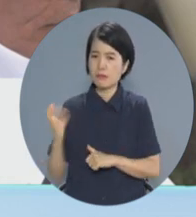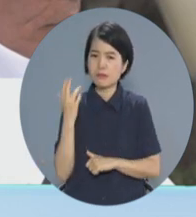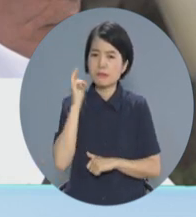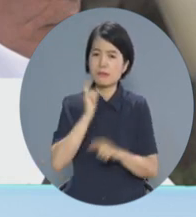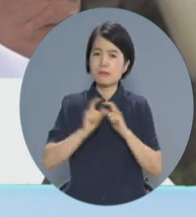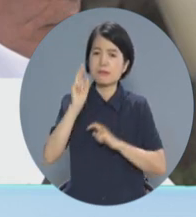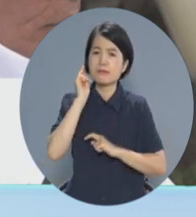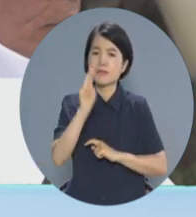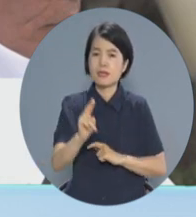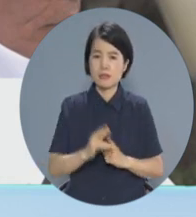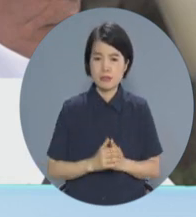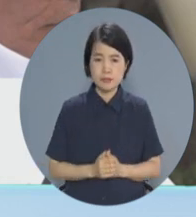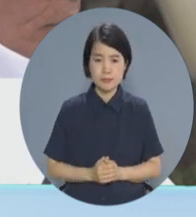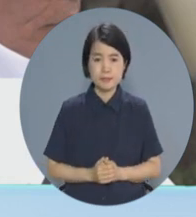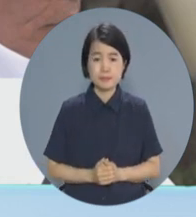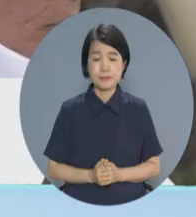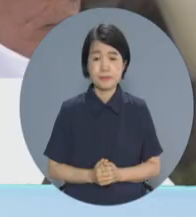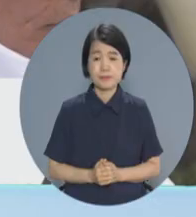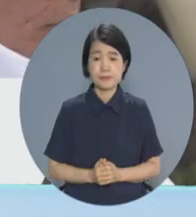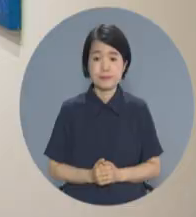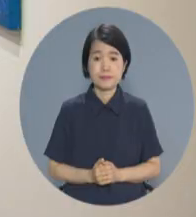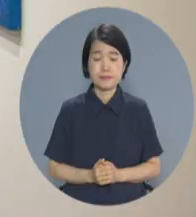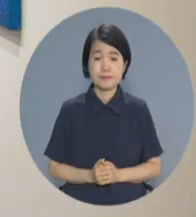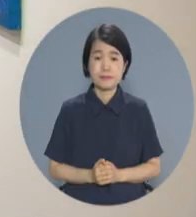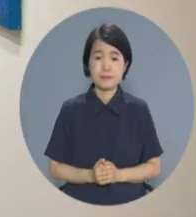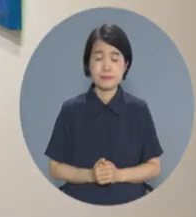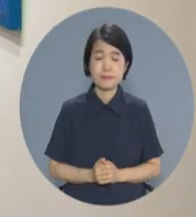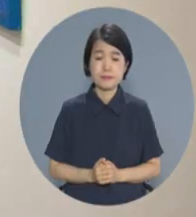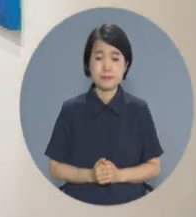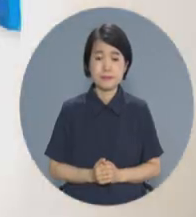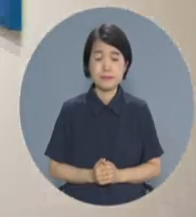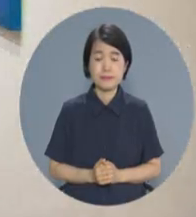커지고 있습니다. 우종훈 기자입니다.